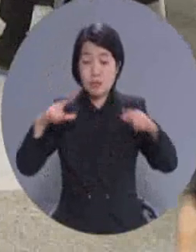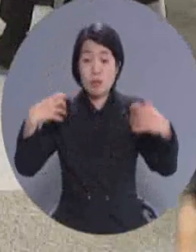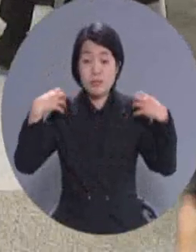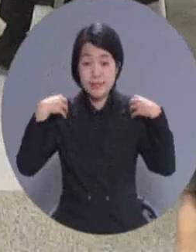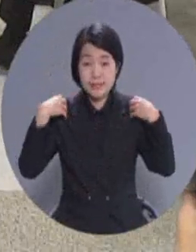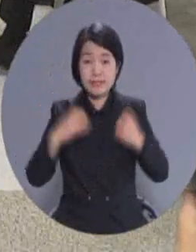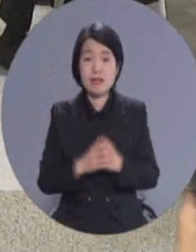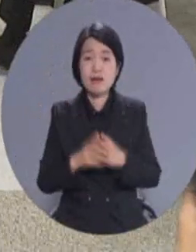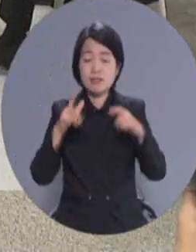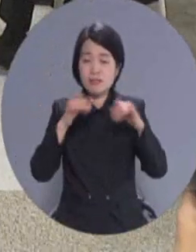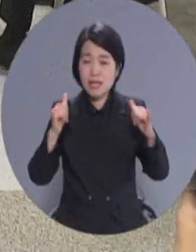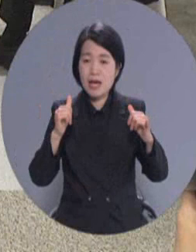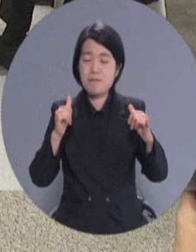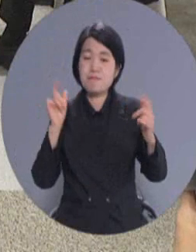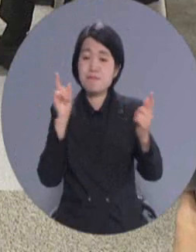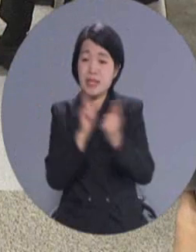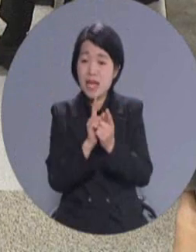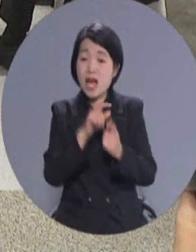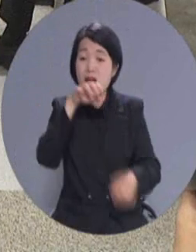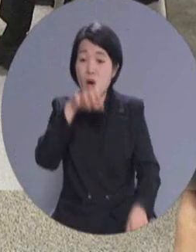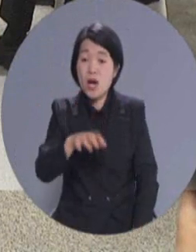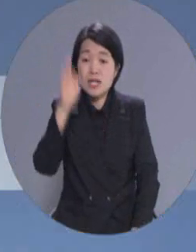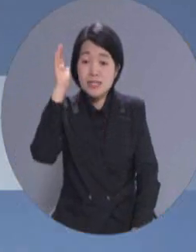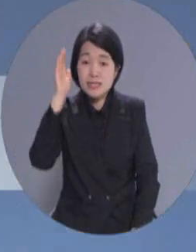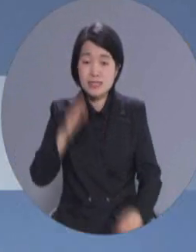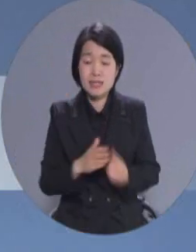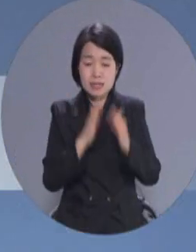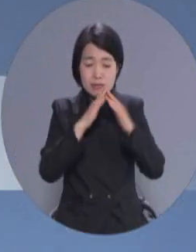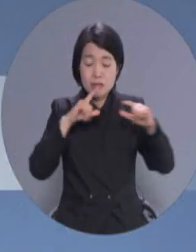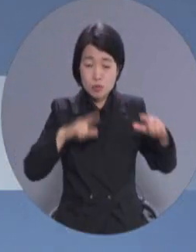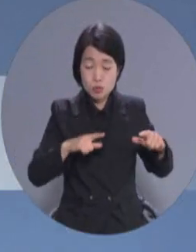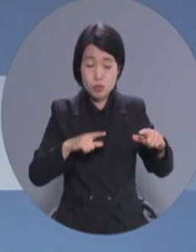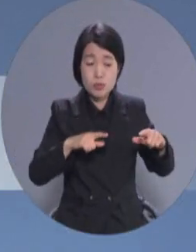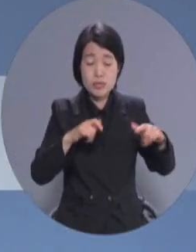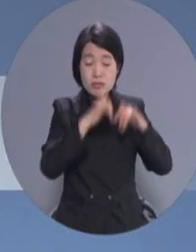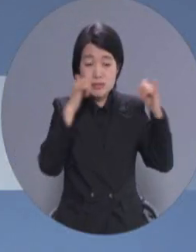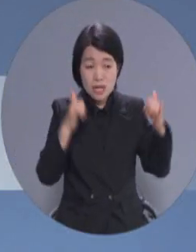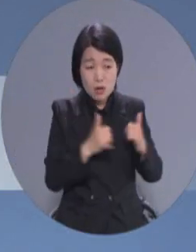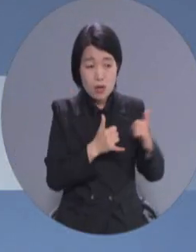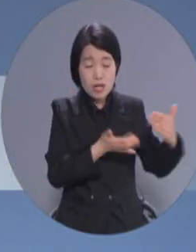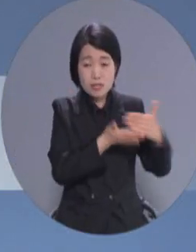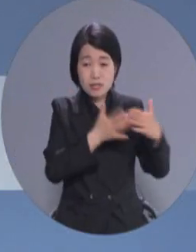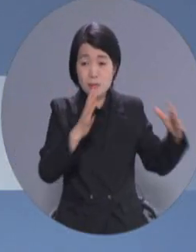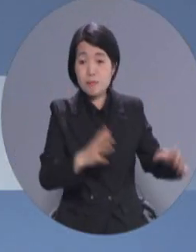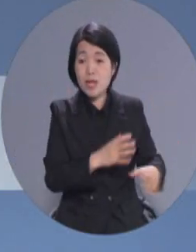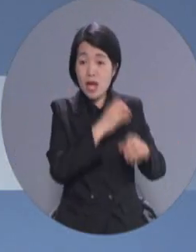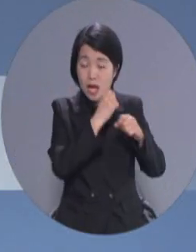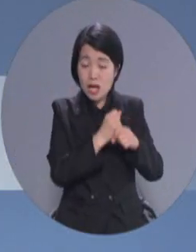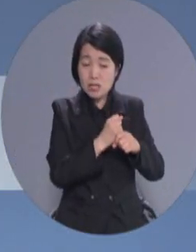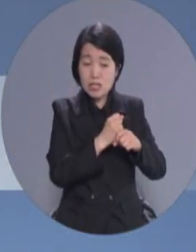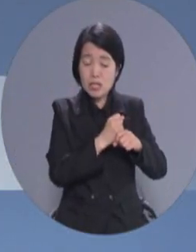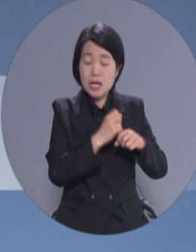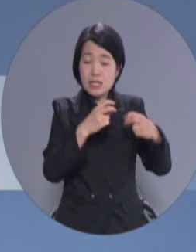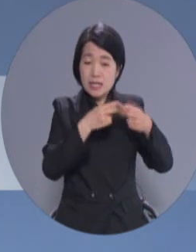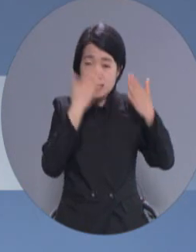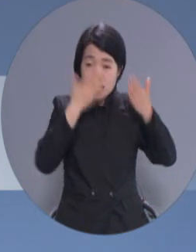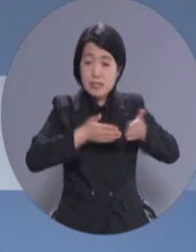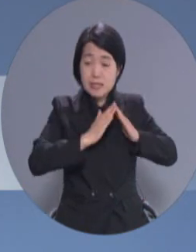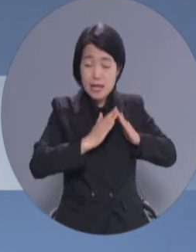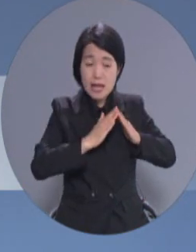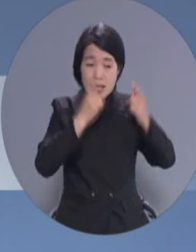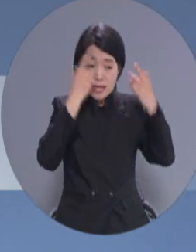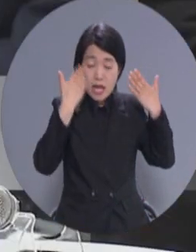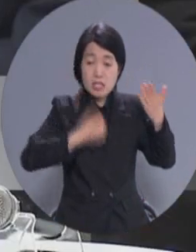전남도청에서 열린 민생토론회 자리에서 언급한 전남도가 지역사회의 의견 수렴을 통해 국립의대 신설 희망대학을